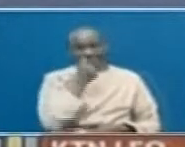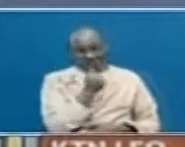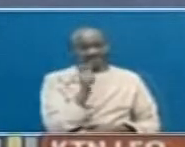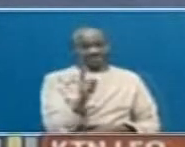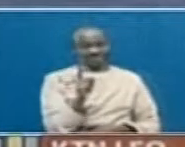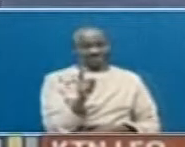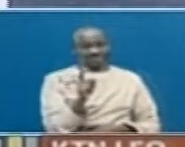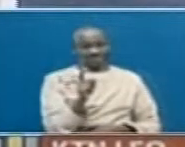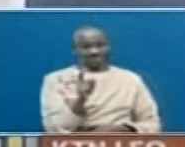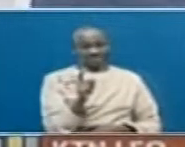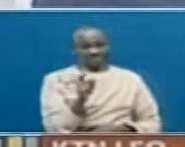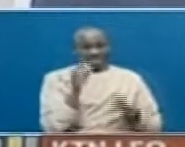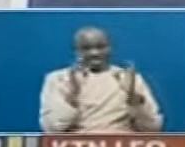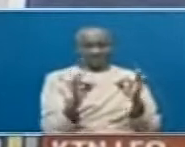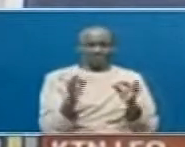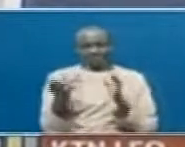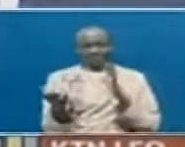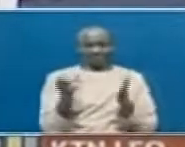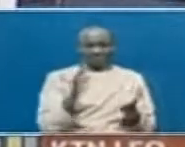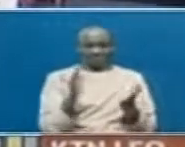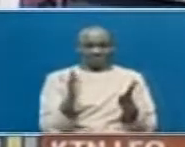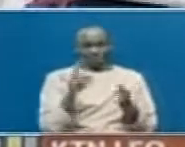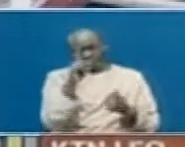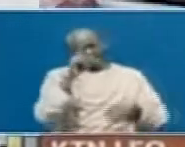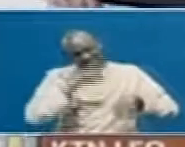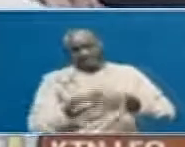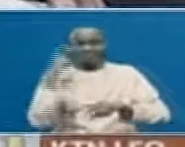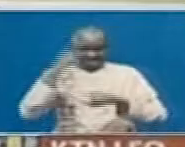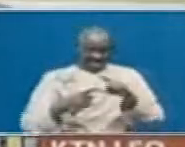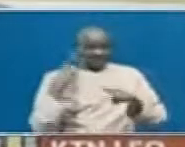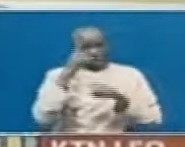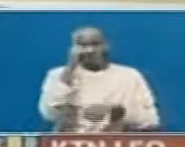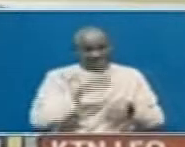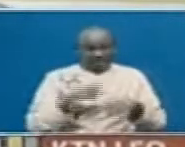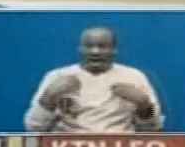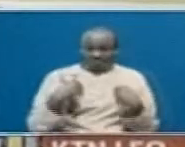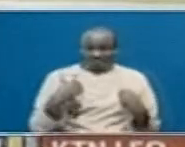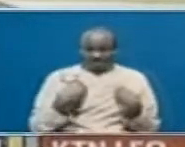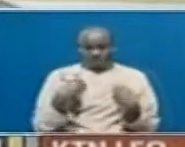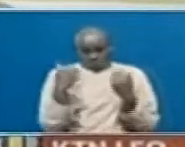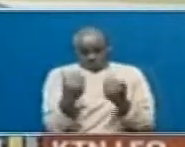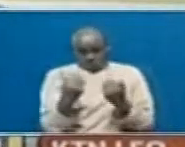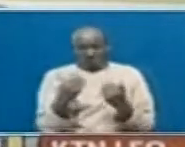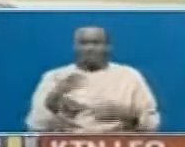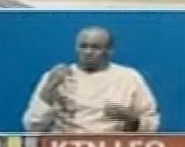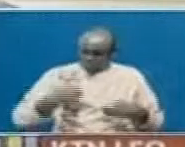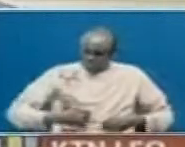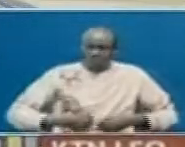vizuri ikiwa at least kama mara moja kwa mwaka tunakuwa na vikundi wa vijana wengi